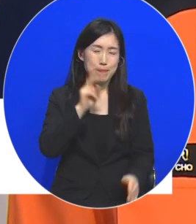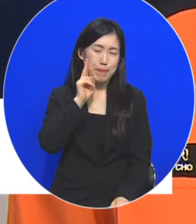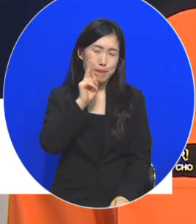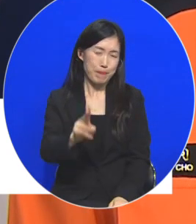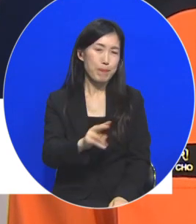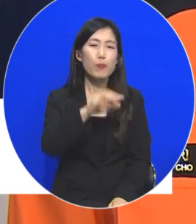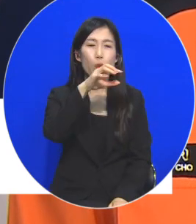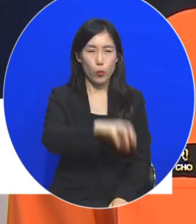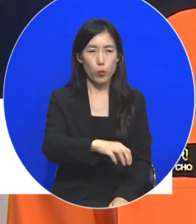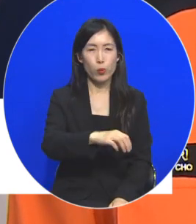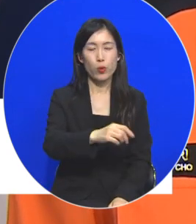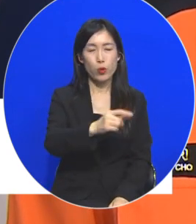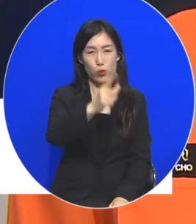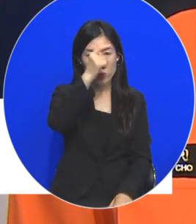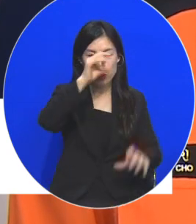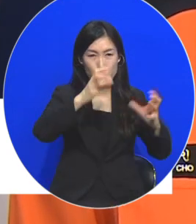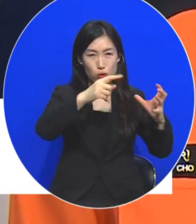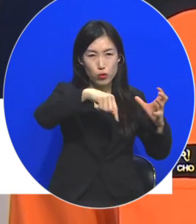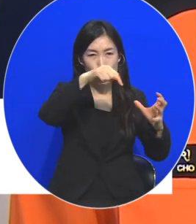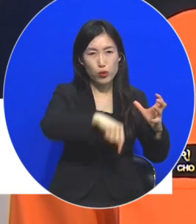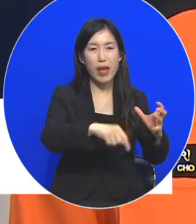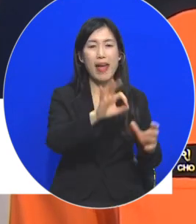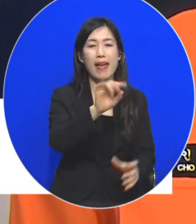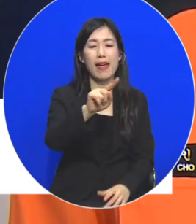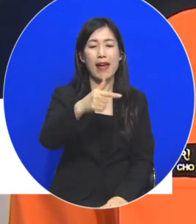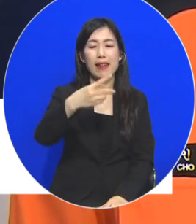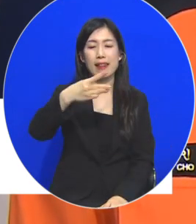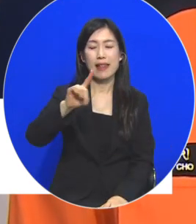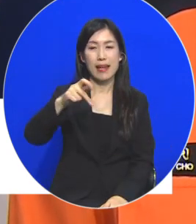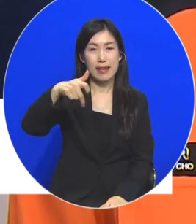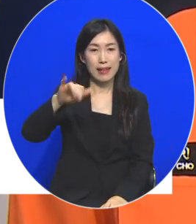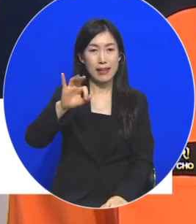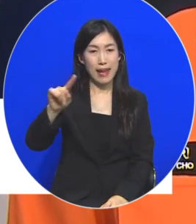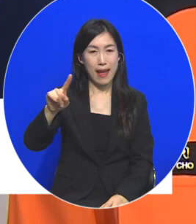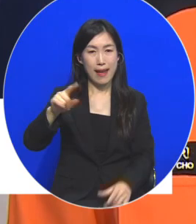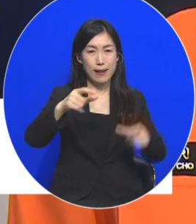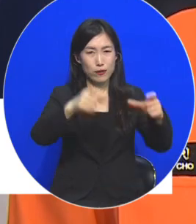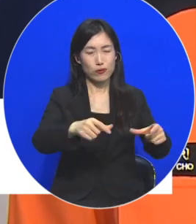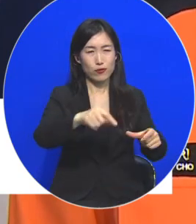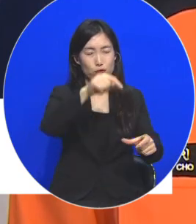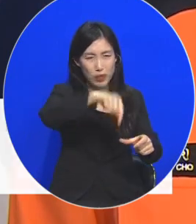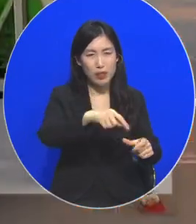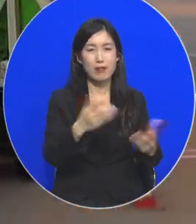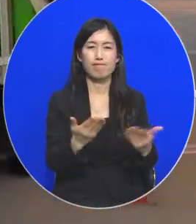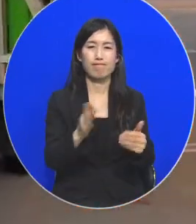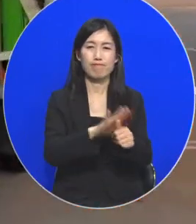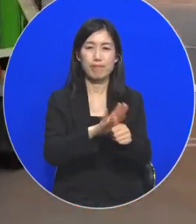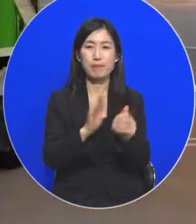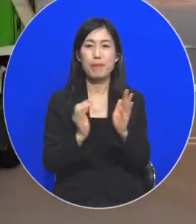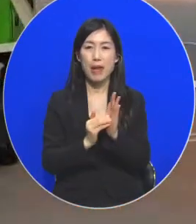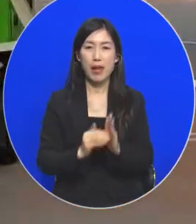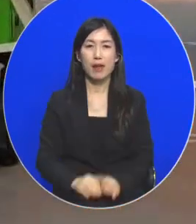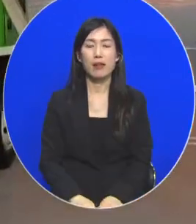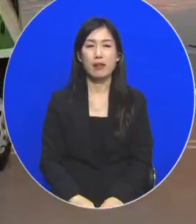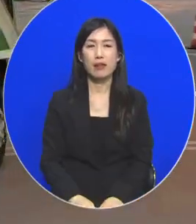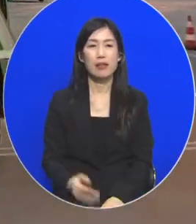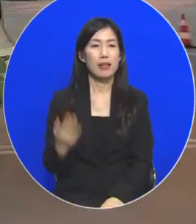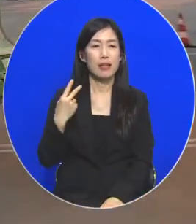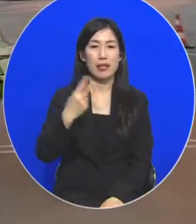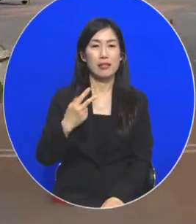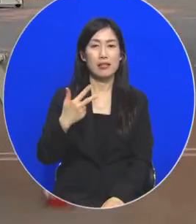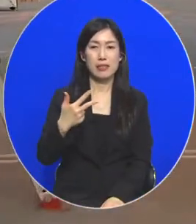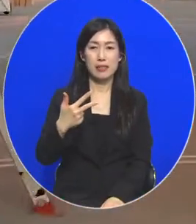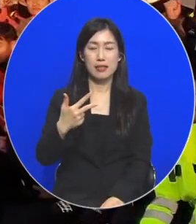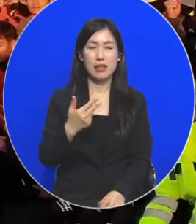하나인 튀르키예 하타이주 안타키야 지역에서 구조활동을 펼쳤습니다. 2007년 해외 긴급구호에